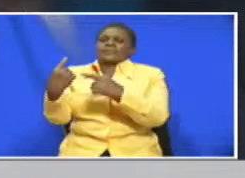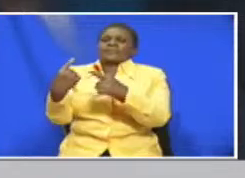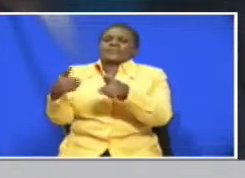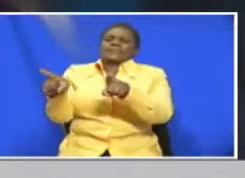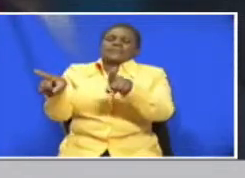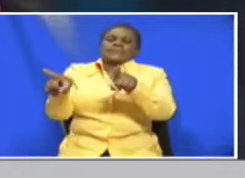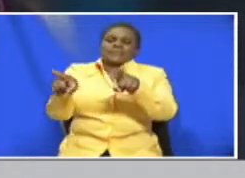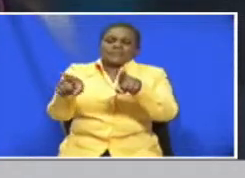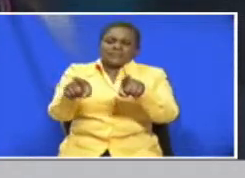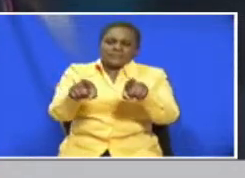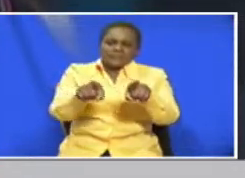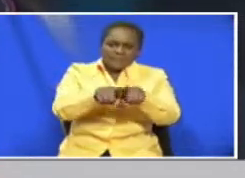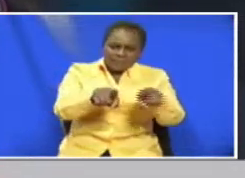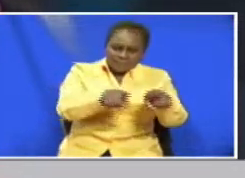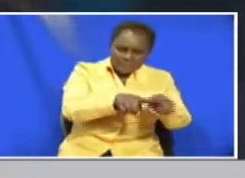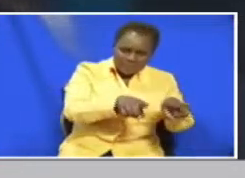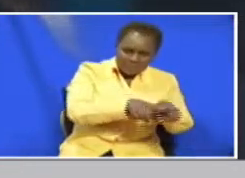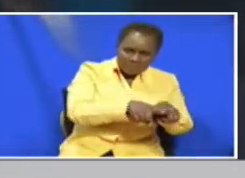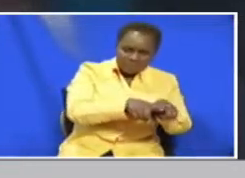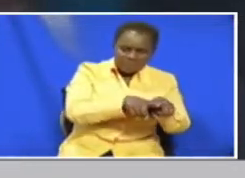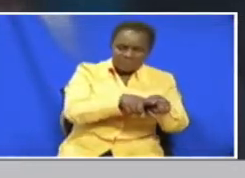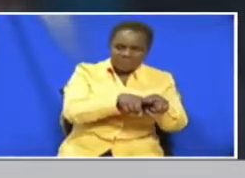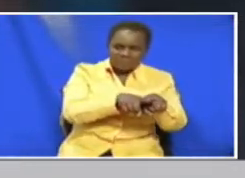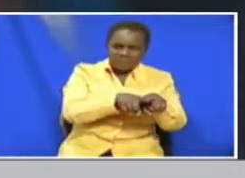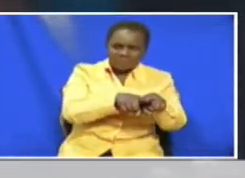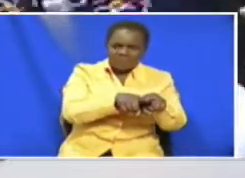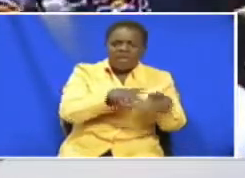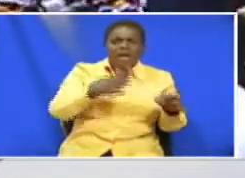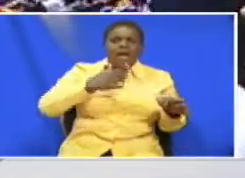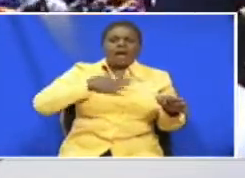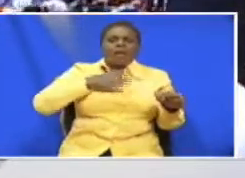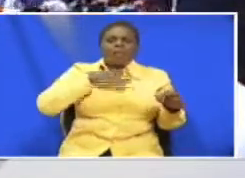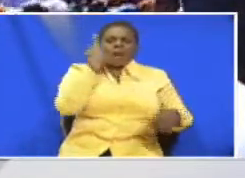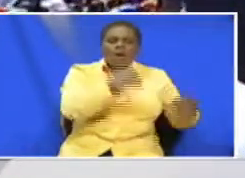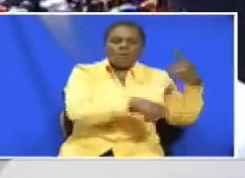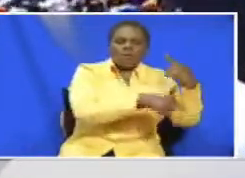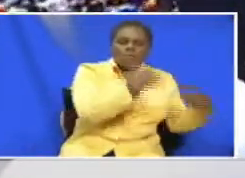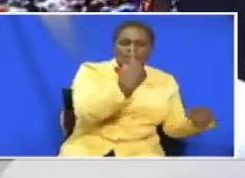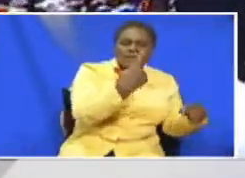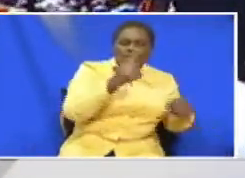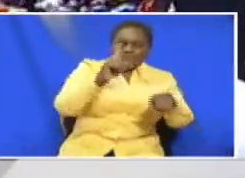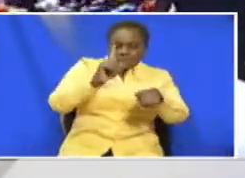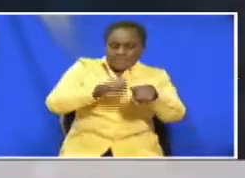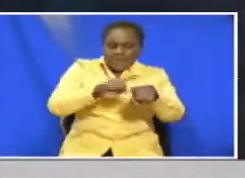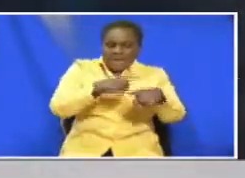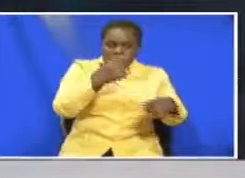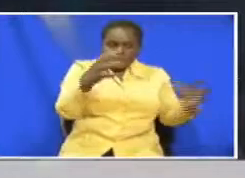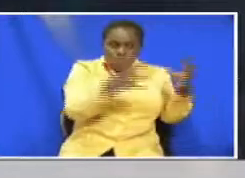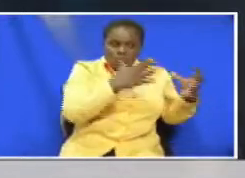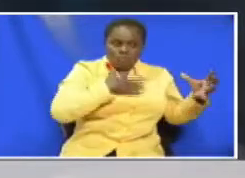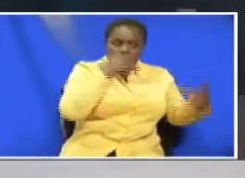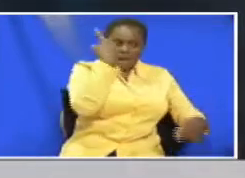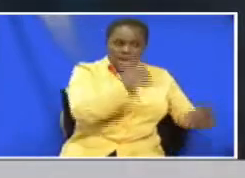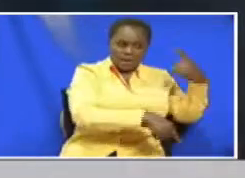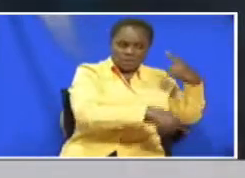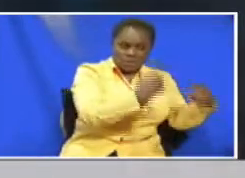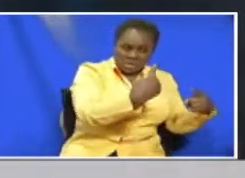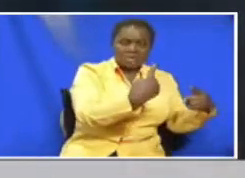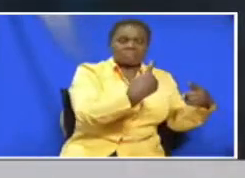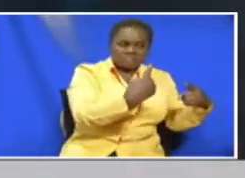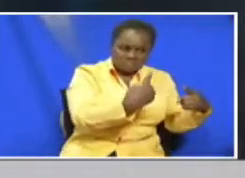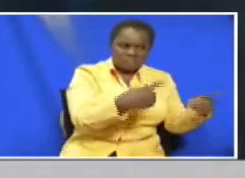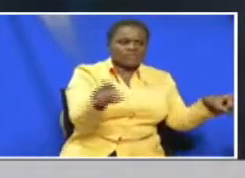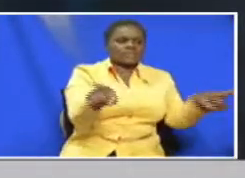in gaining ground is our gain. When we gain ground on our